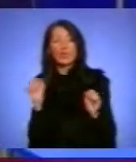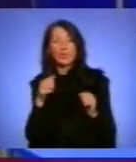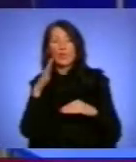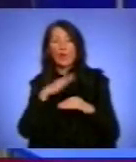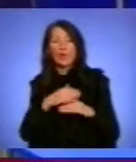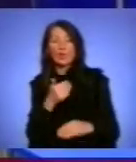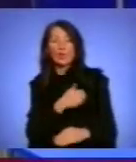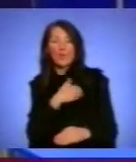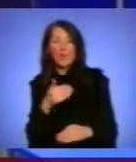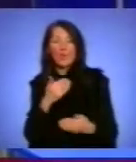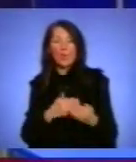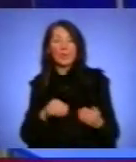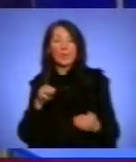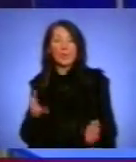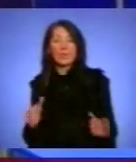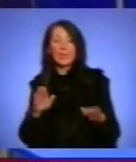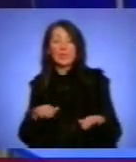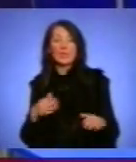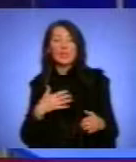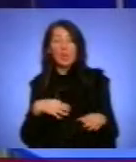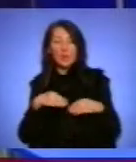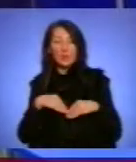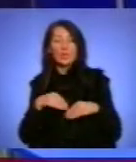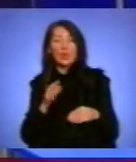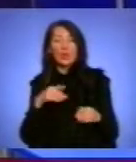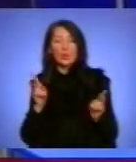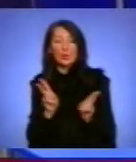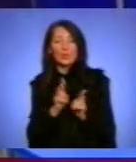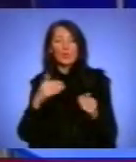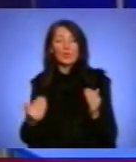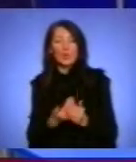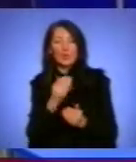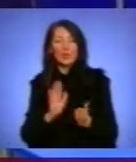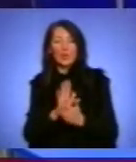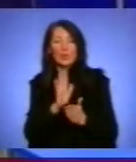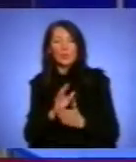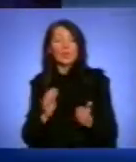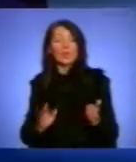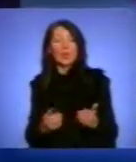Бажаю вам канал ТТБ. Залишайтеся разом з нами і до зустрічі у наступних випусках «Істей».